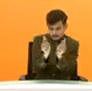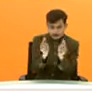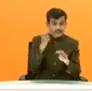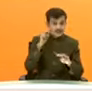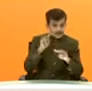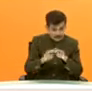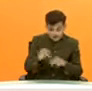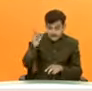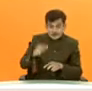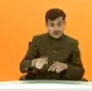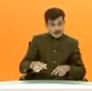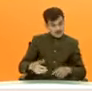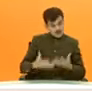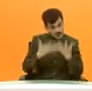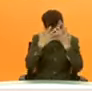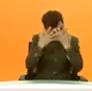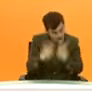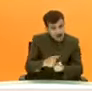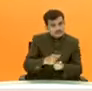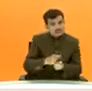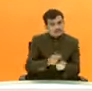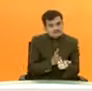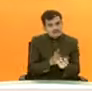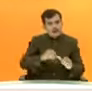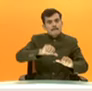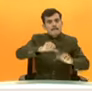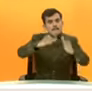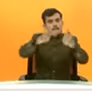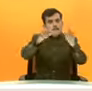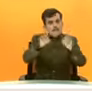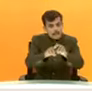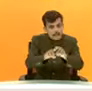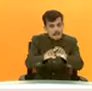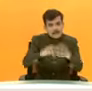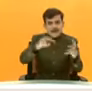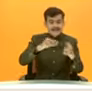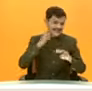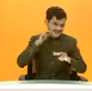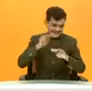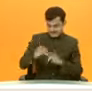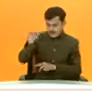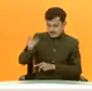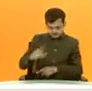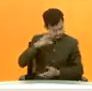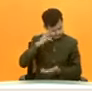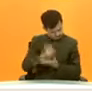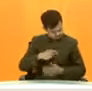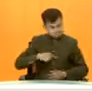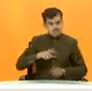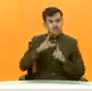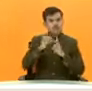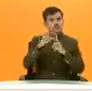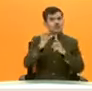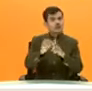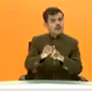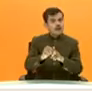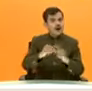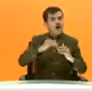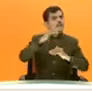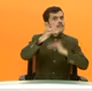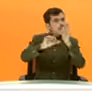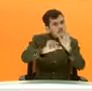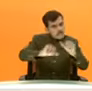चाह वहां राह। जब हम कुछ नया करने की ठान लेते हैं तो मंजिल भी